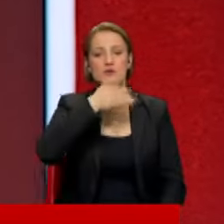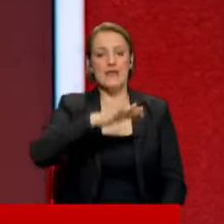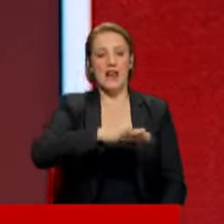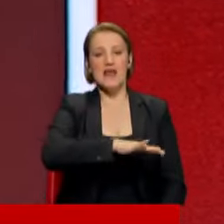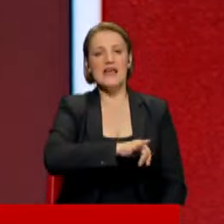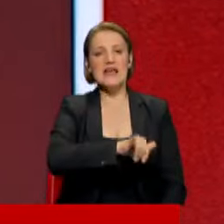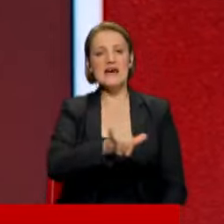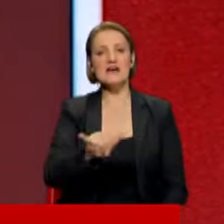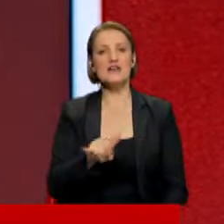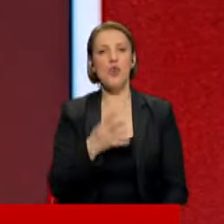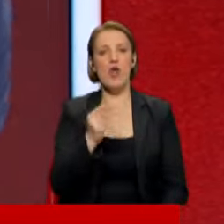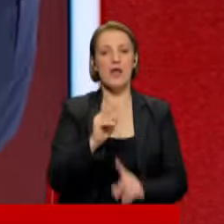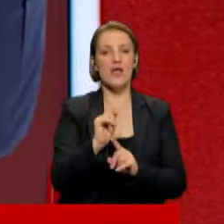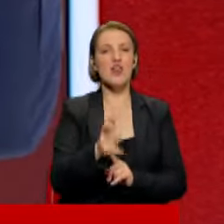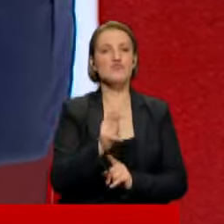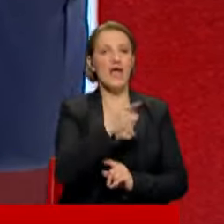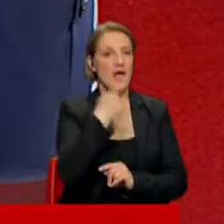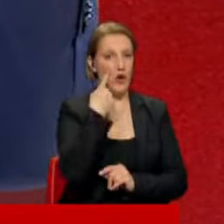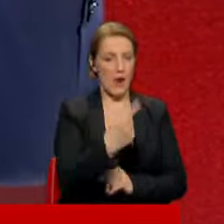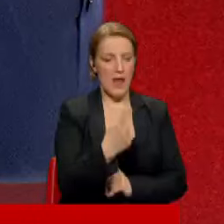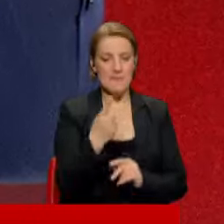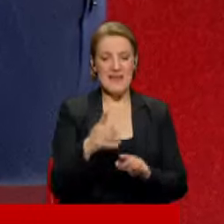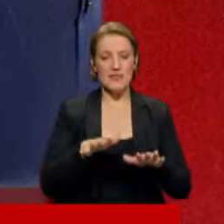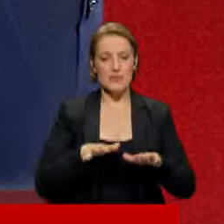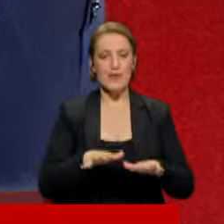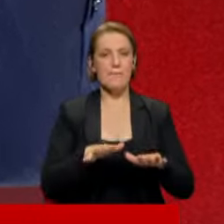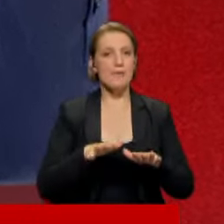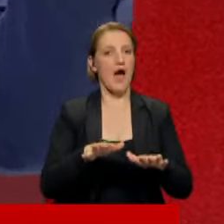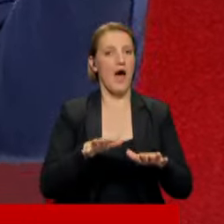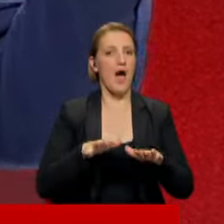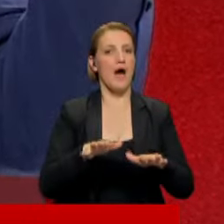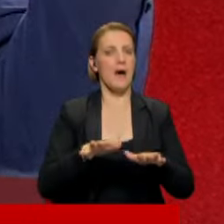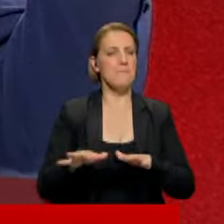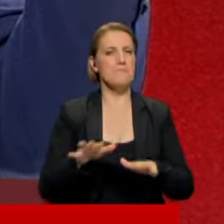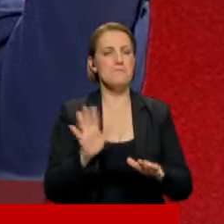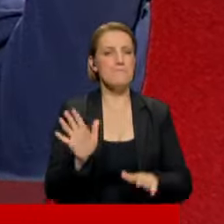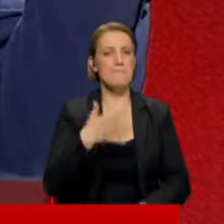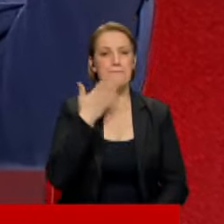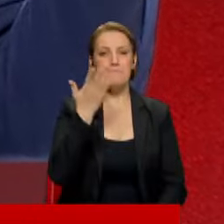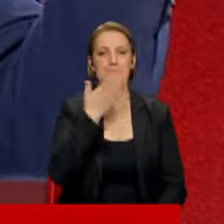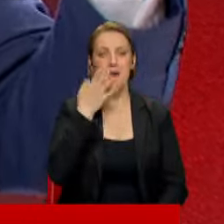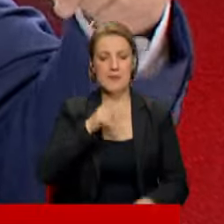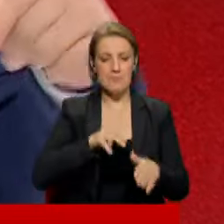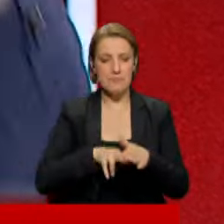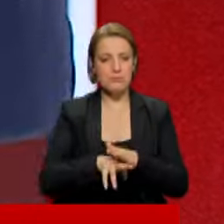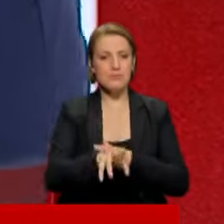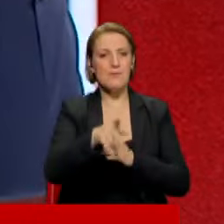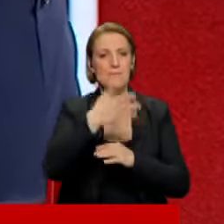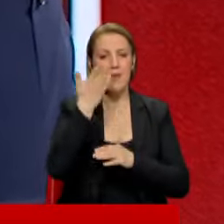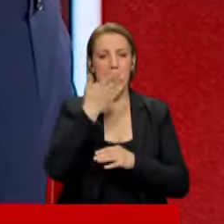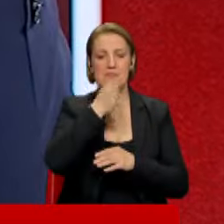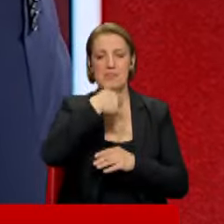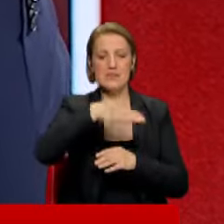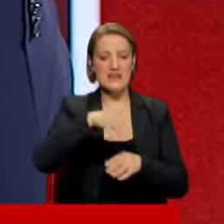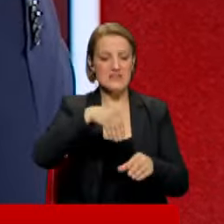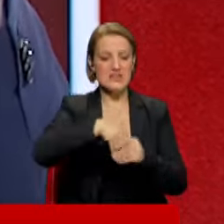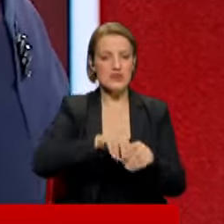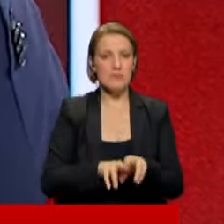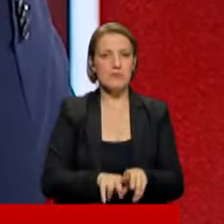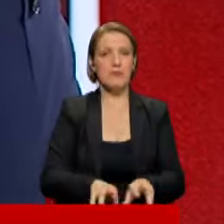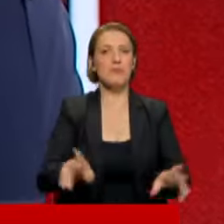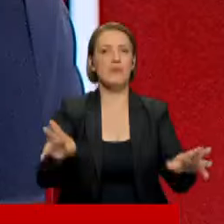olan ilçelerimizin Çünkü bir deprem olasılığının daha çok Marmara fayının Marmara Denizi içinde kırılma